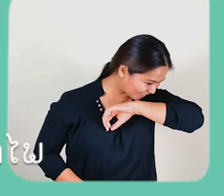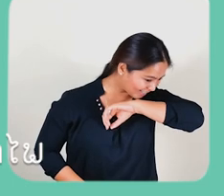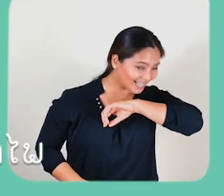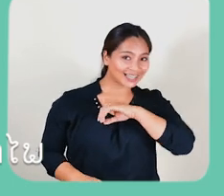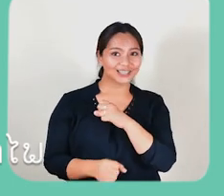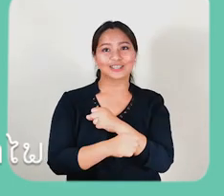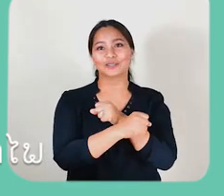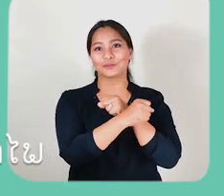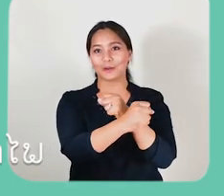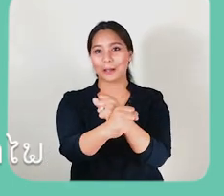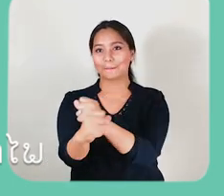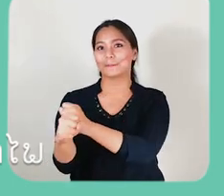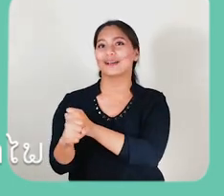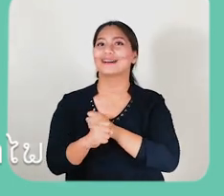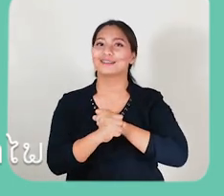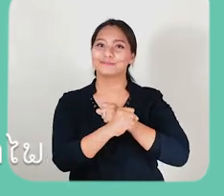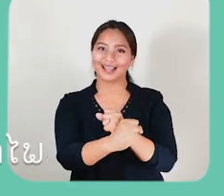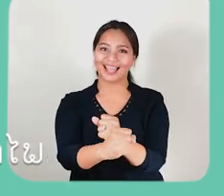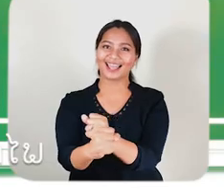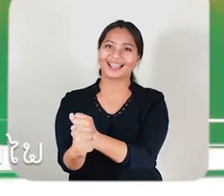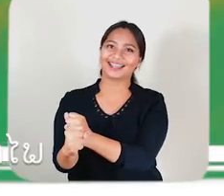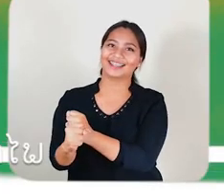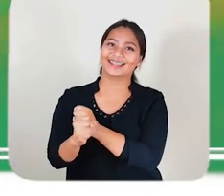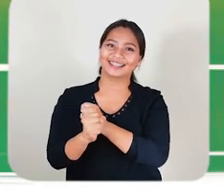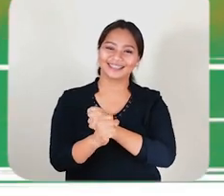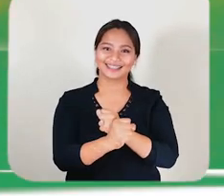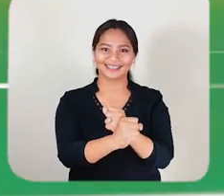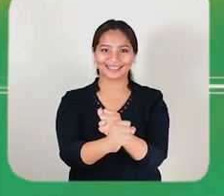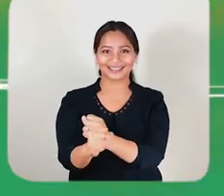ว้เพื่อความปลอดภัย